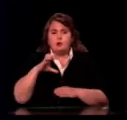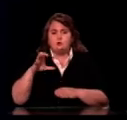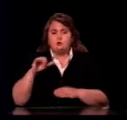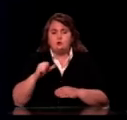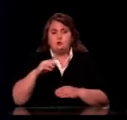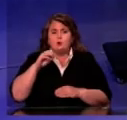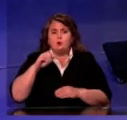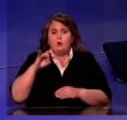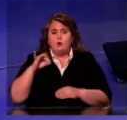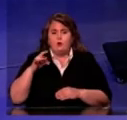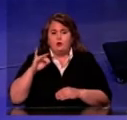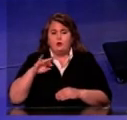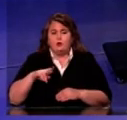теоретическую.